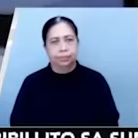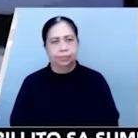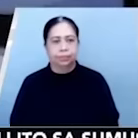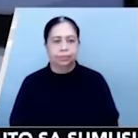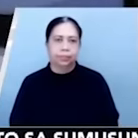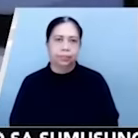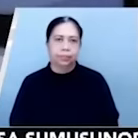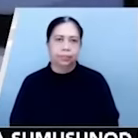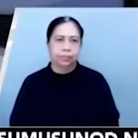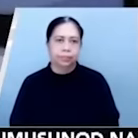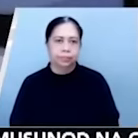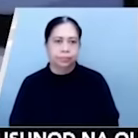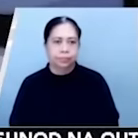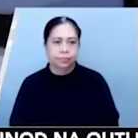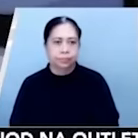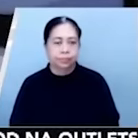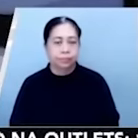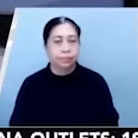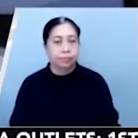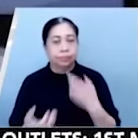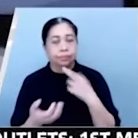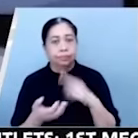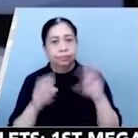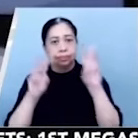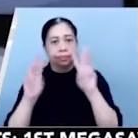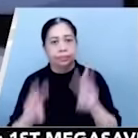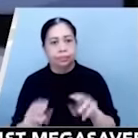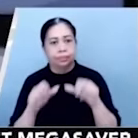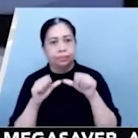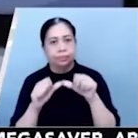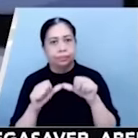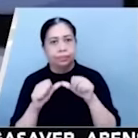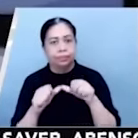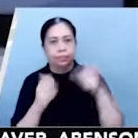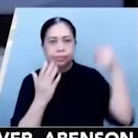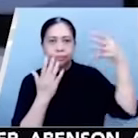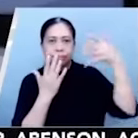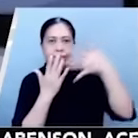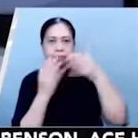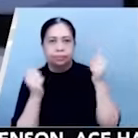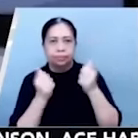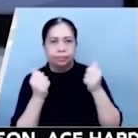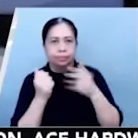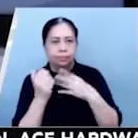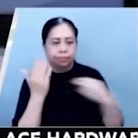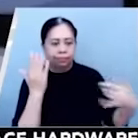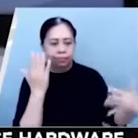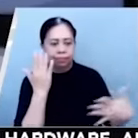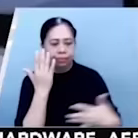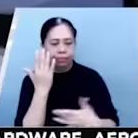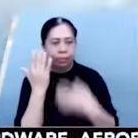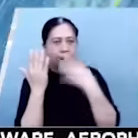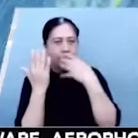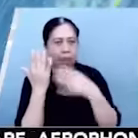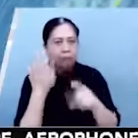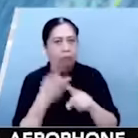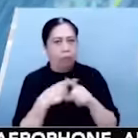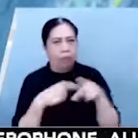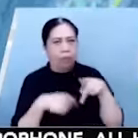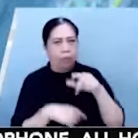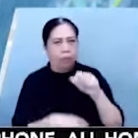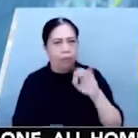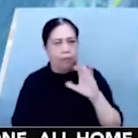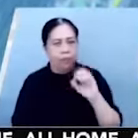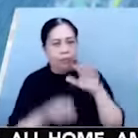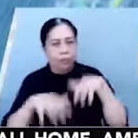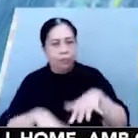Ulat panahon tayo mga kapuso, patuloy na umiiral sa bansa ang hanging amihan at easterlies o mainit na hanging galing sa Pasipiko.